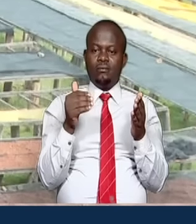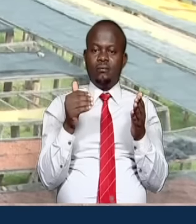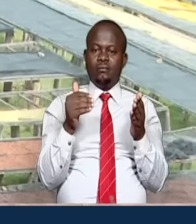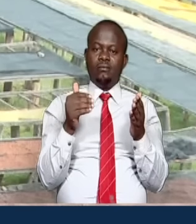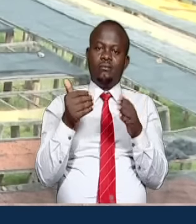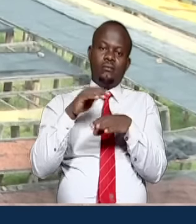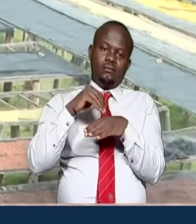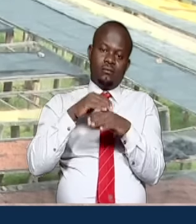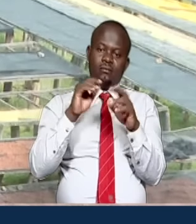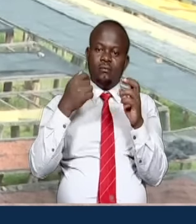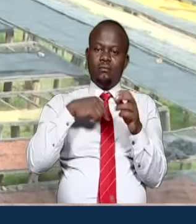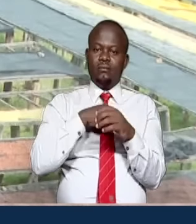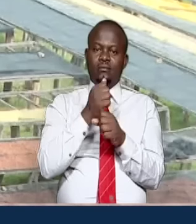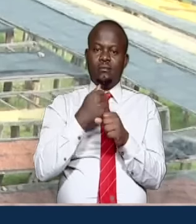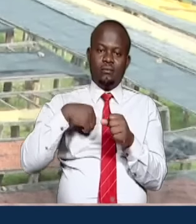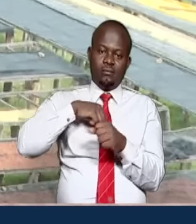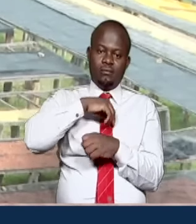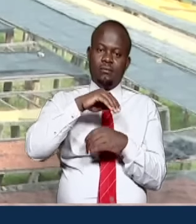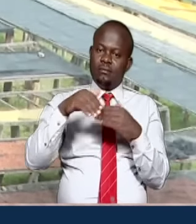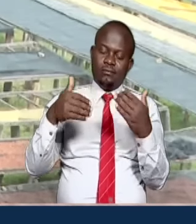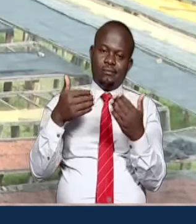badutumaho ko ikawa yacu